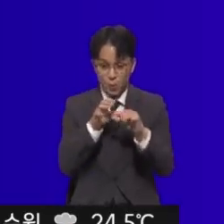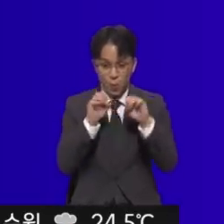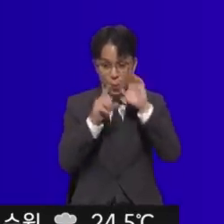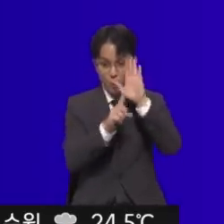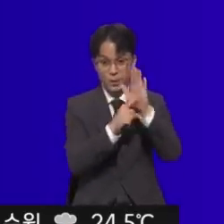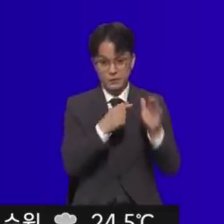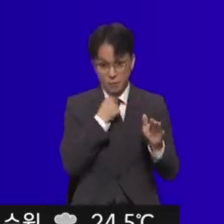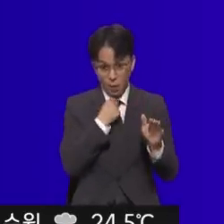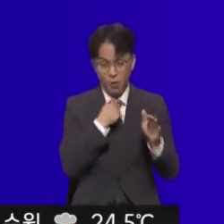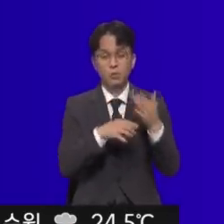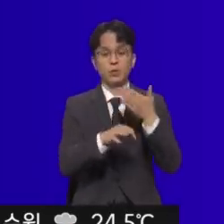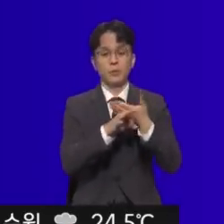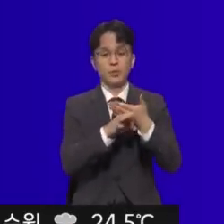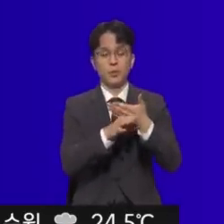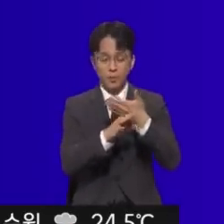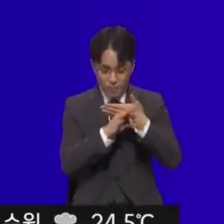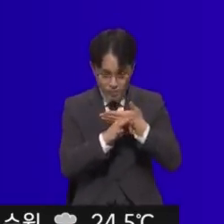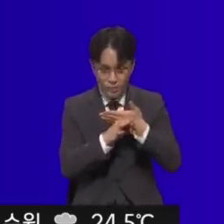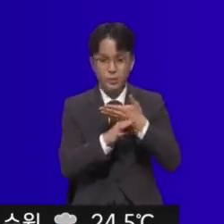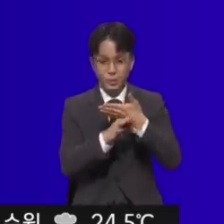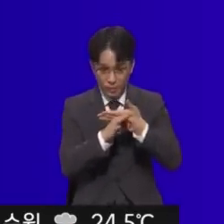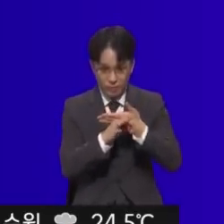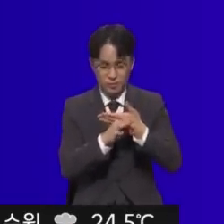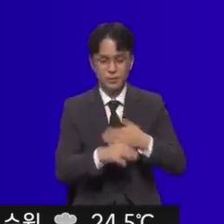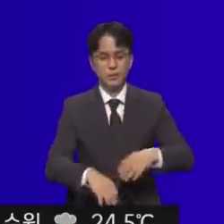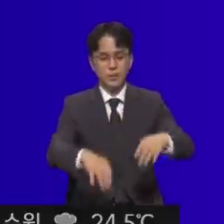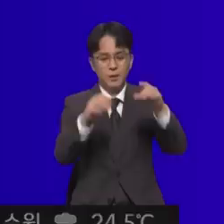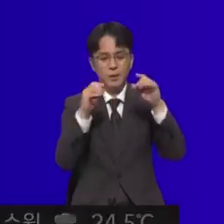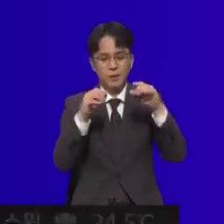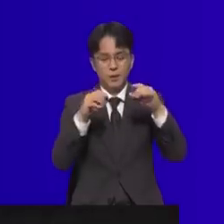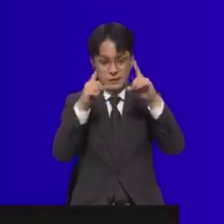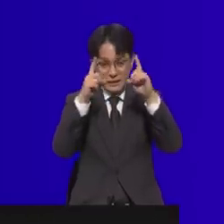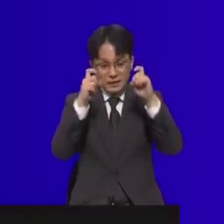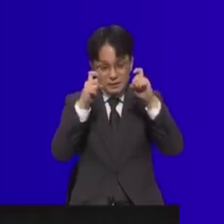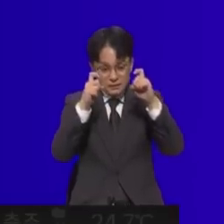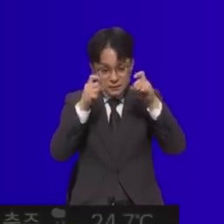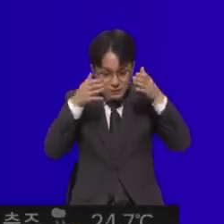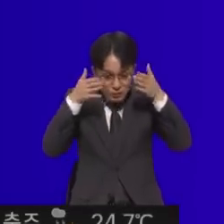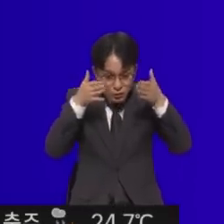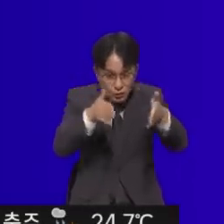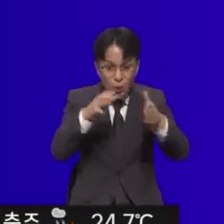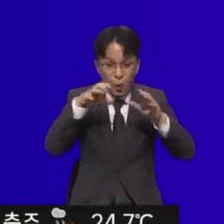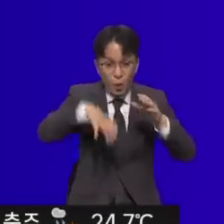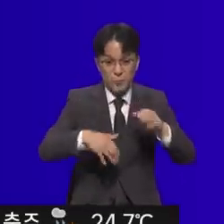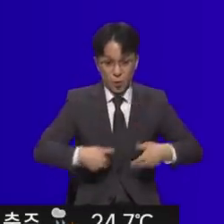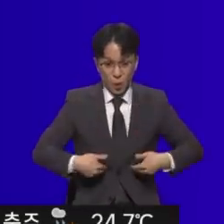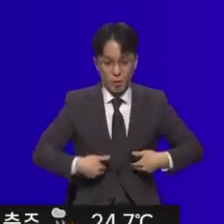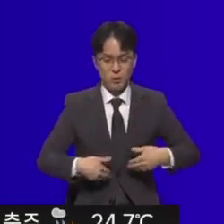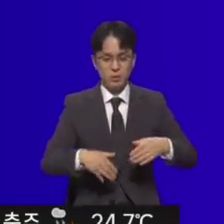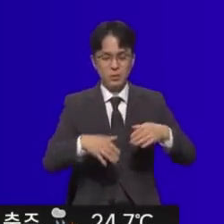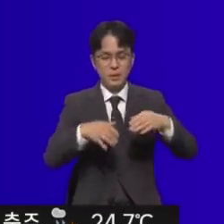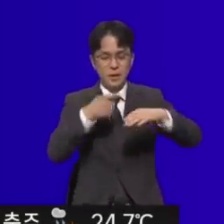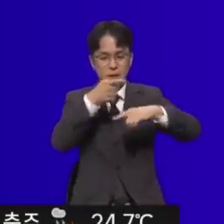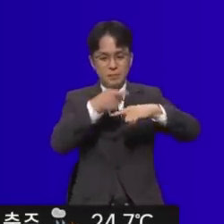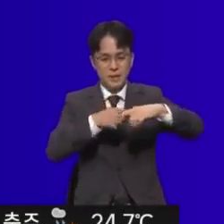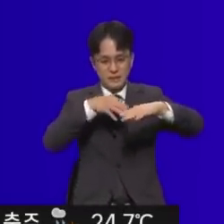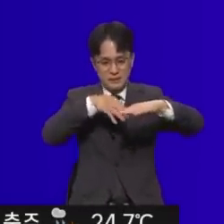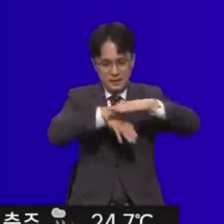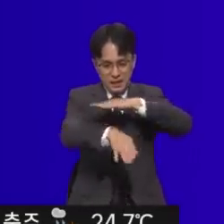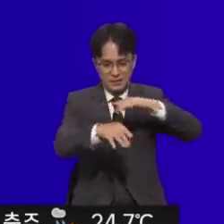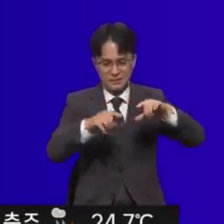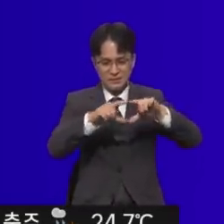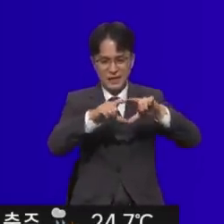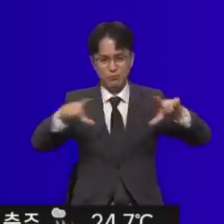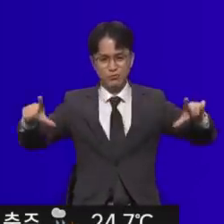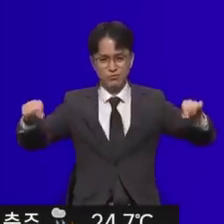반지하의 창문이 없겠죠 하지만 그 창문은 그냥 배경 화면으로 적당히 어두운 니까 그 죄를 어케 좋은 곳으로